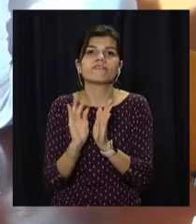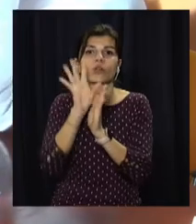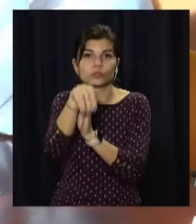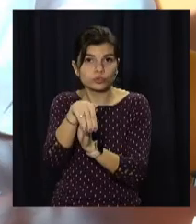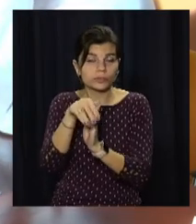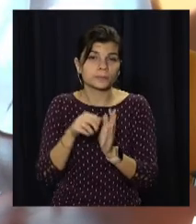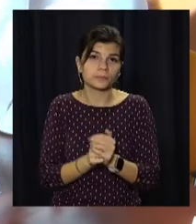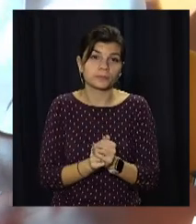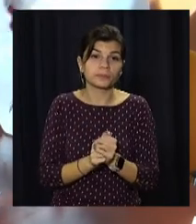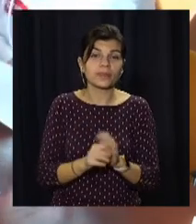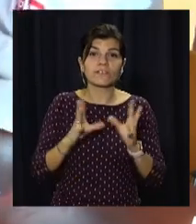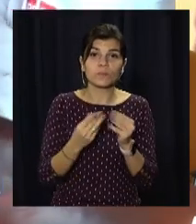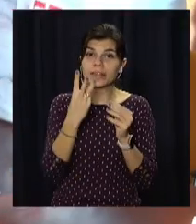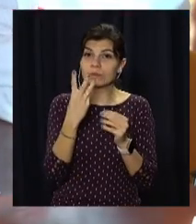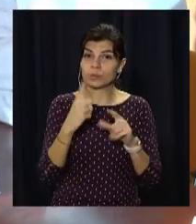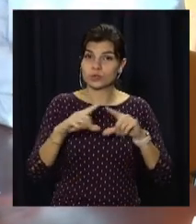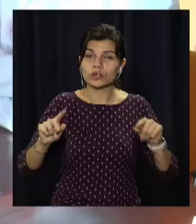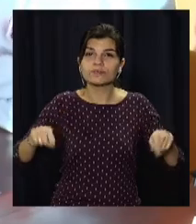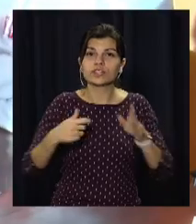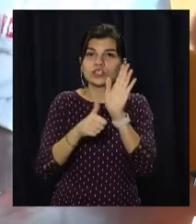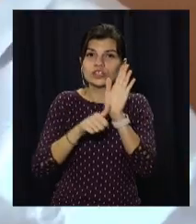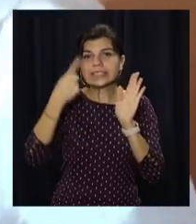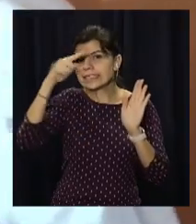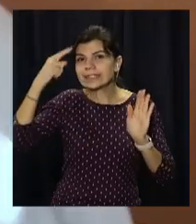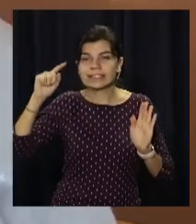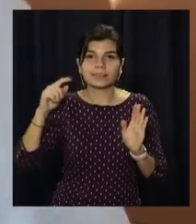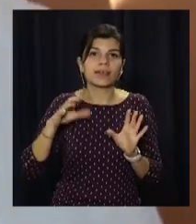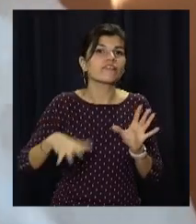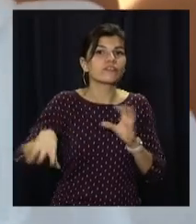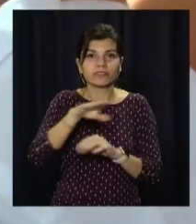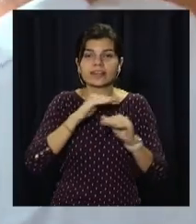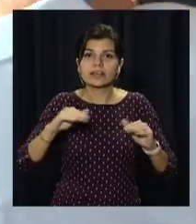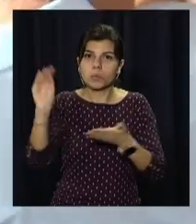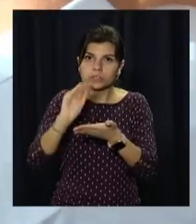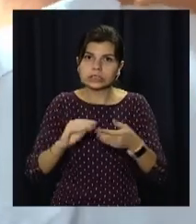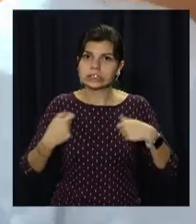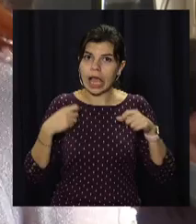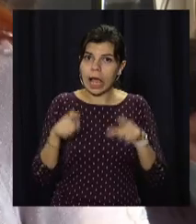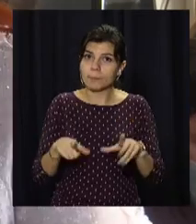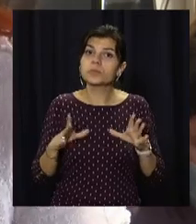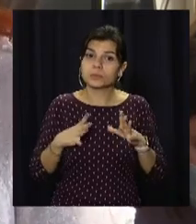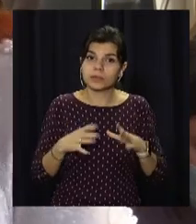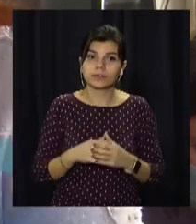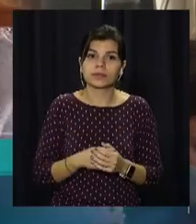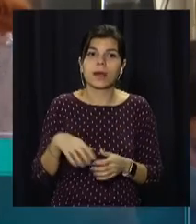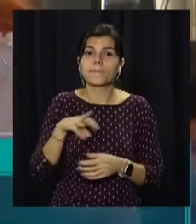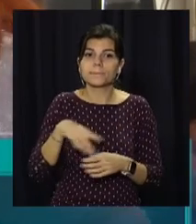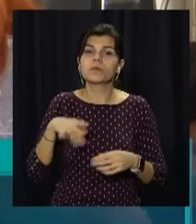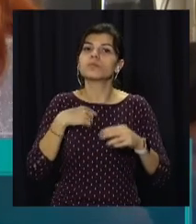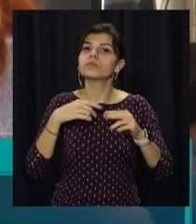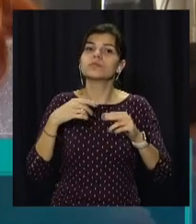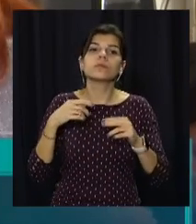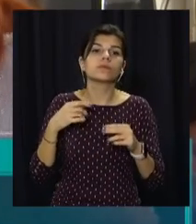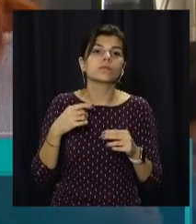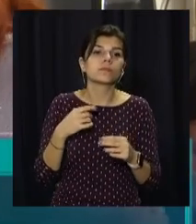вкласти. Загалом у 31-й школі створили 6 проєктів. Усі їх діти писали самотужки. Не налаштовували, що саме